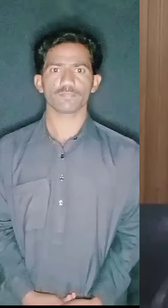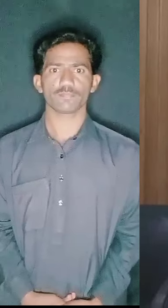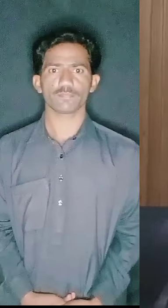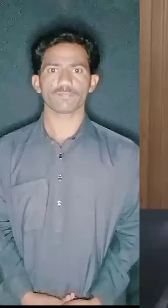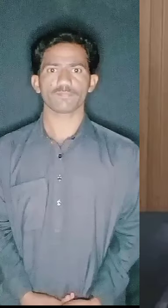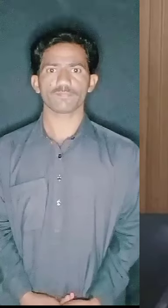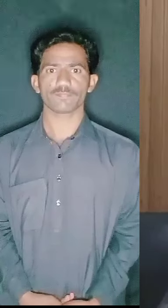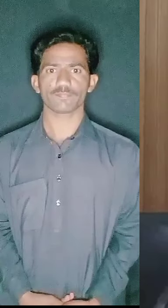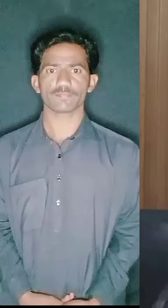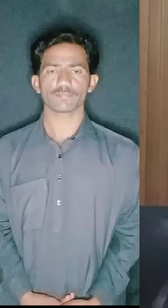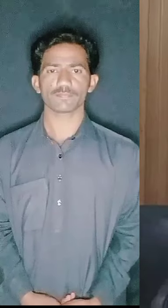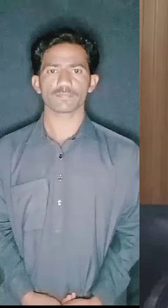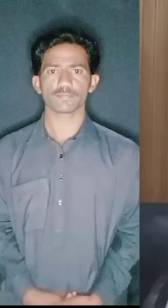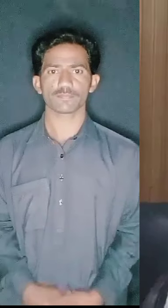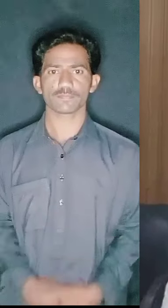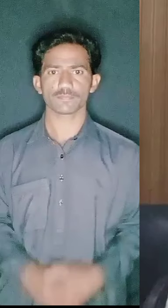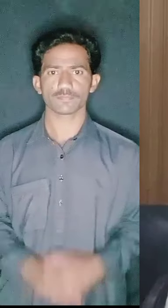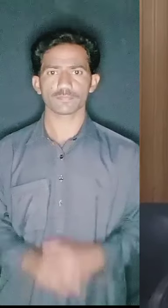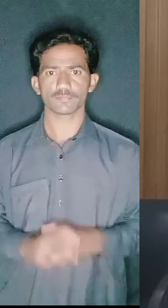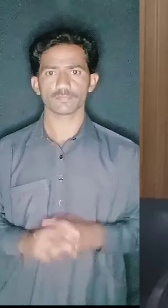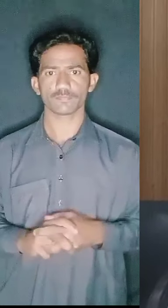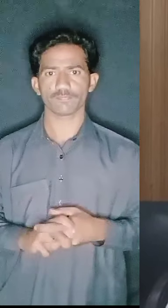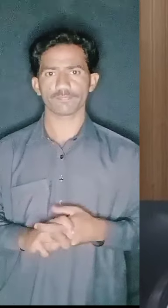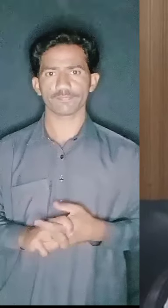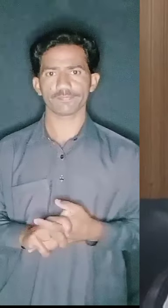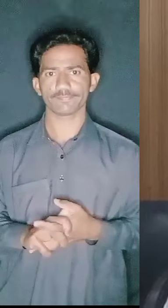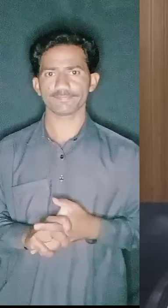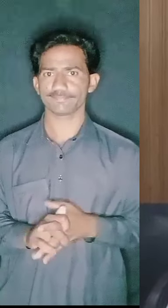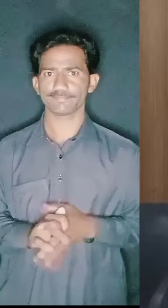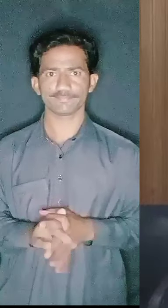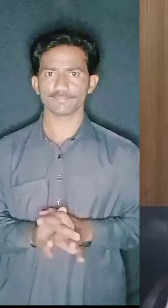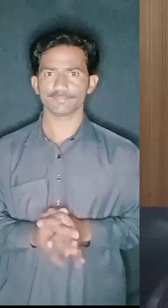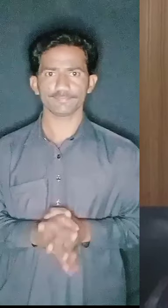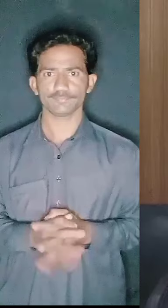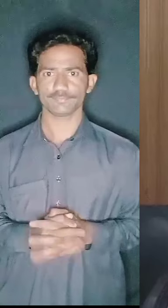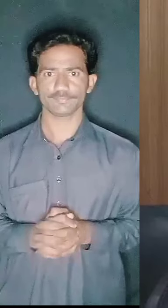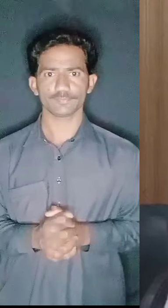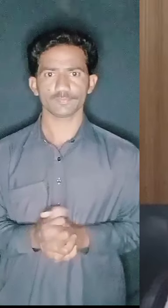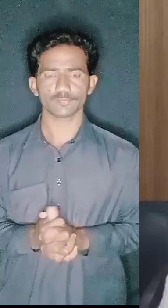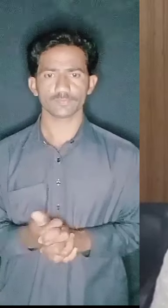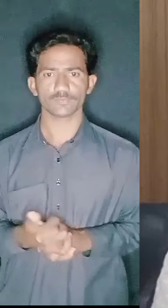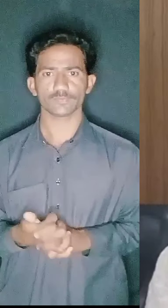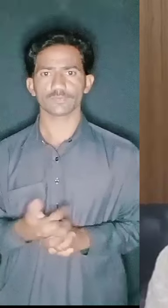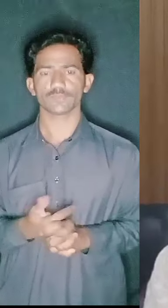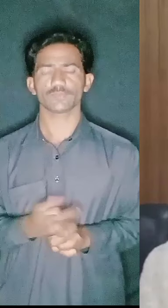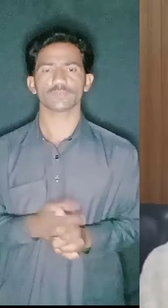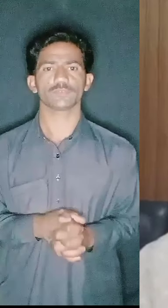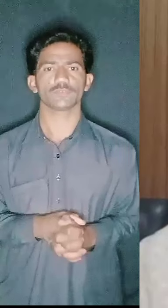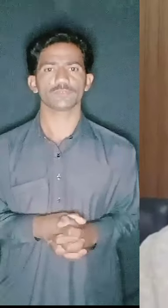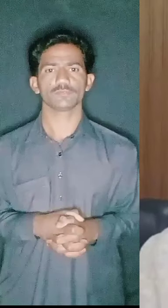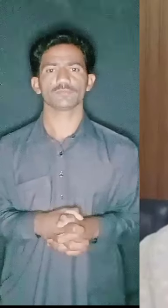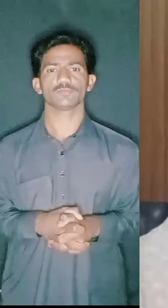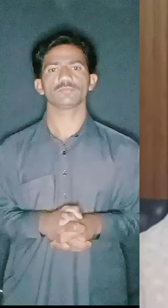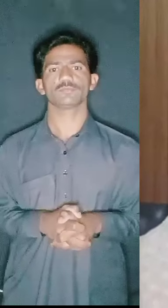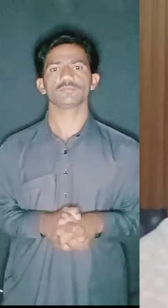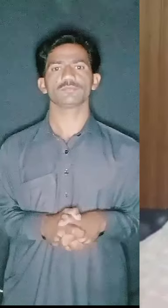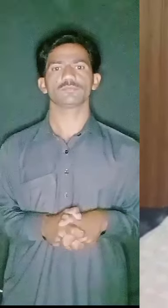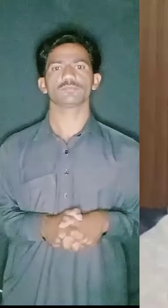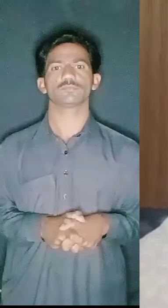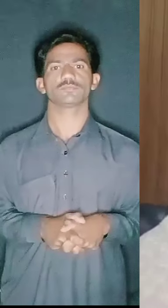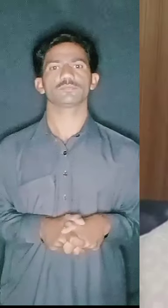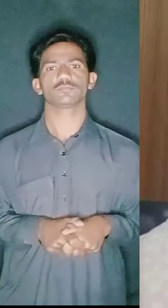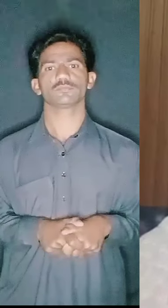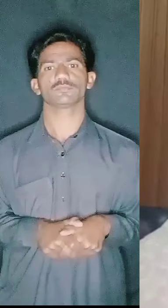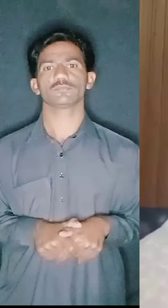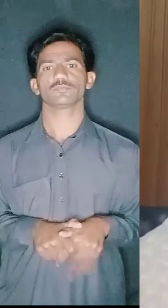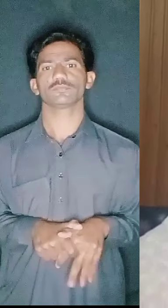बताएं कि आप, वो लड़का जो आपकी मोहब्बत में गिरफ्तार है, वो तो चाहता है आपसे शादी करना, हमें पता चला वो आपसे शादी करना चाहता